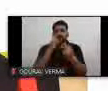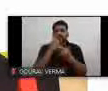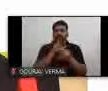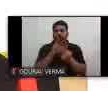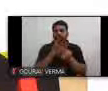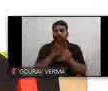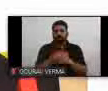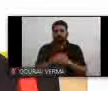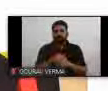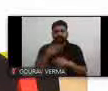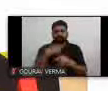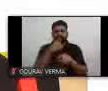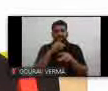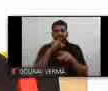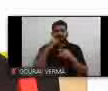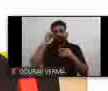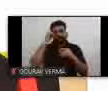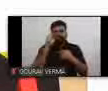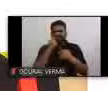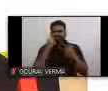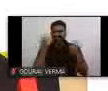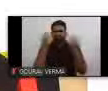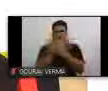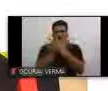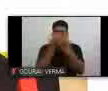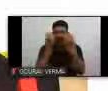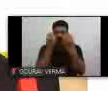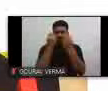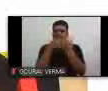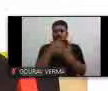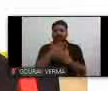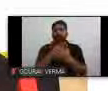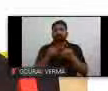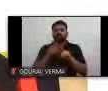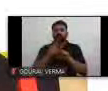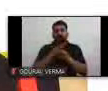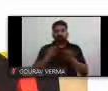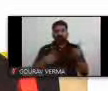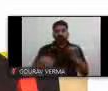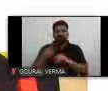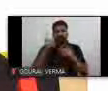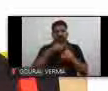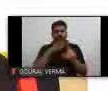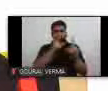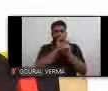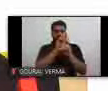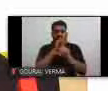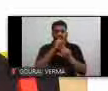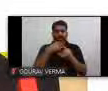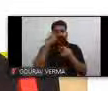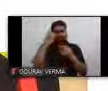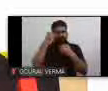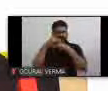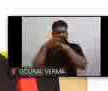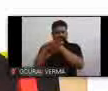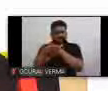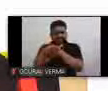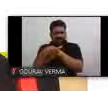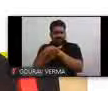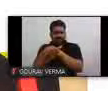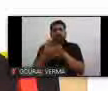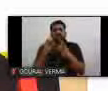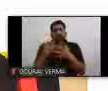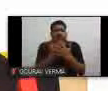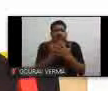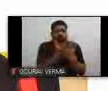कॉन्ट्रास्ट सेंसिटिविटी इज ऑल्सो वेरी इंपॉर्टेंट. एबिलिटी ऑफ ए चाइल्ड टू डिटेक्ट differences in grayness and between objects